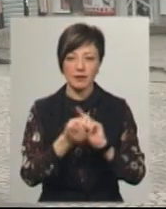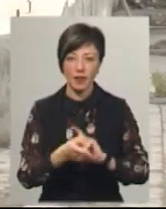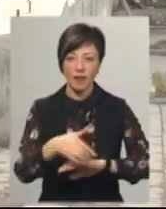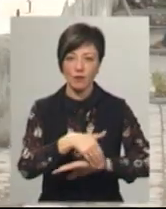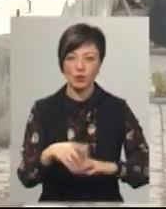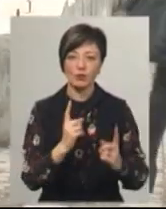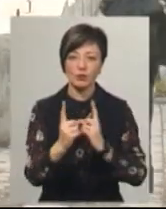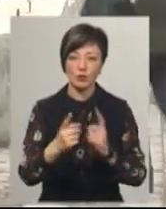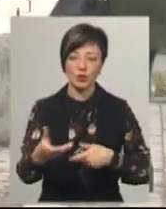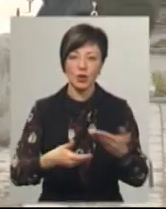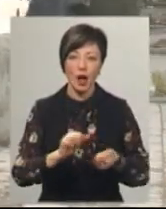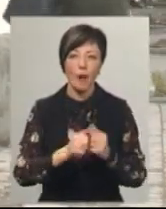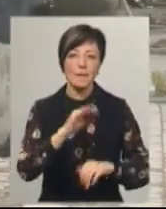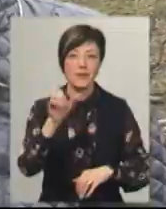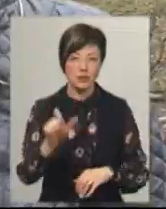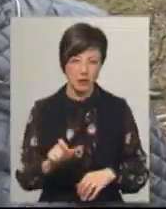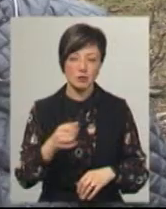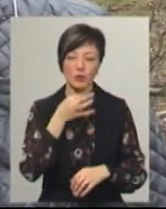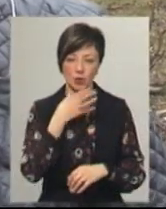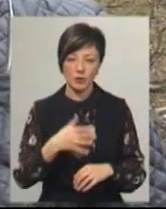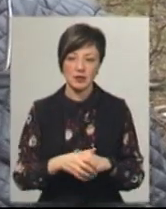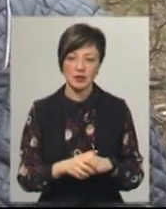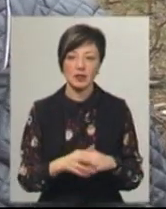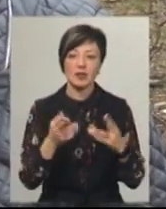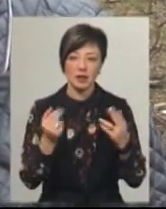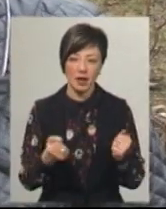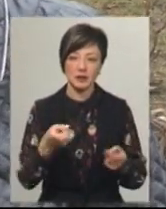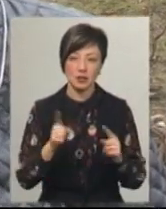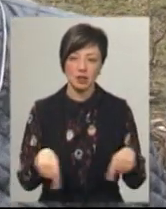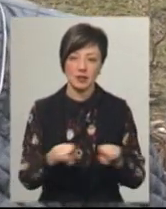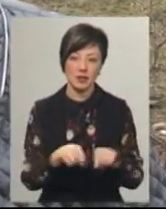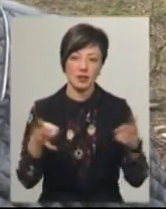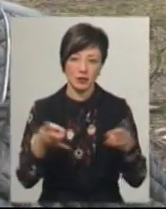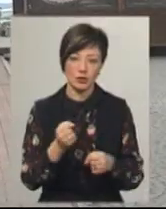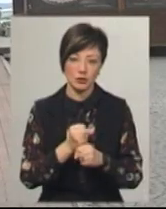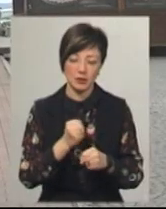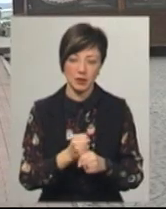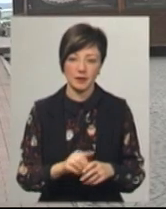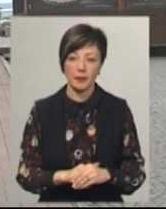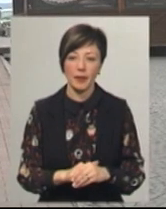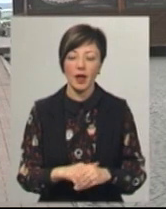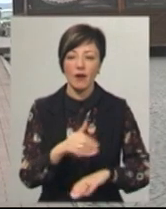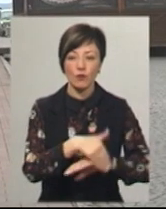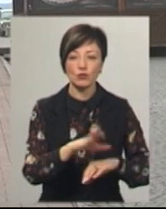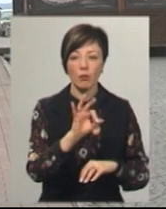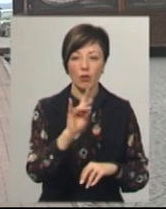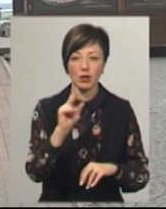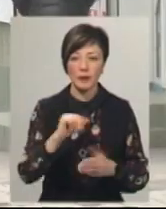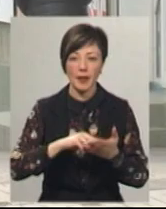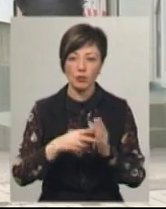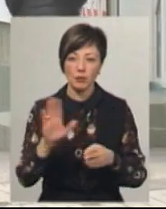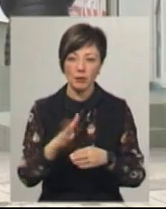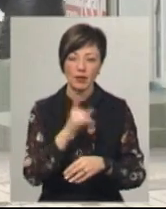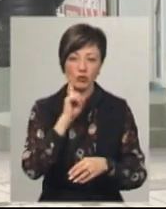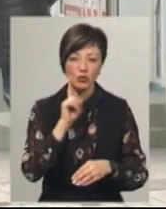на пішохідну вулицю кам'янчанці подобається. Так, звісно, так треба зробити. А що ж? Із Соборної планують прибрати всі